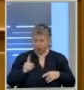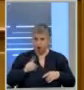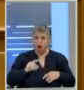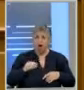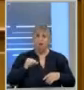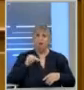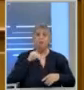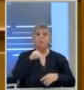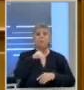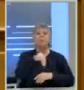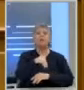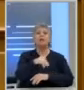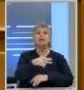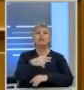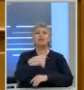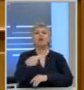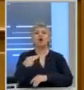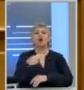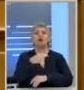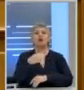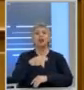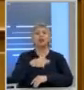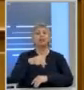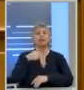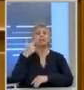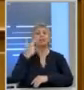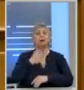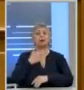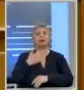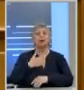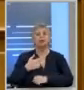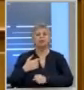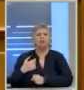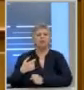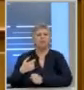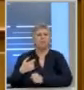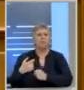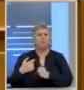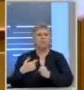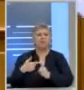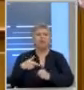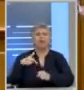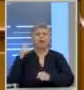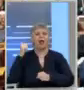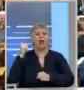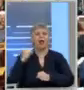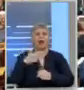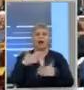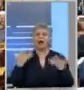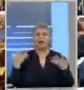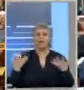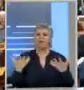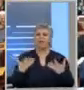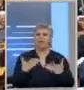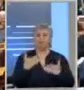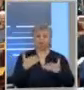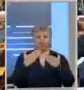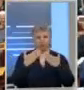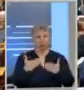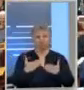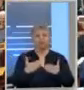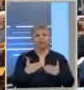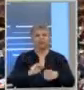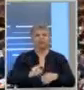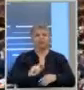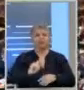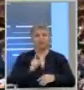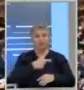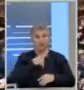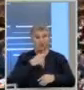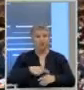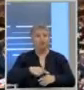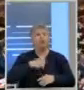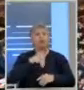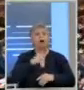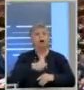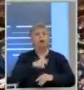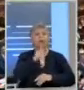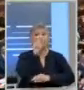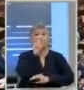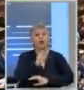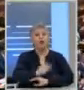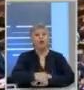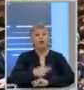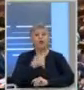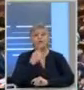Θεοδωράκη, αγωνιστή της αριστεράς και συμβόλου της Δημοκρατίας. Παρακαλώ, δώστε το και στον κύριο Τσίπρα να το